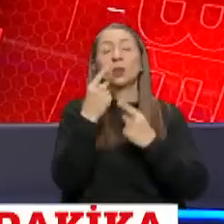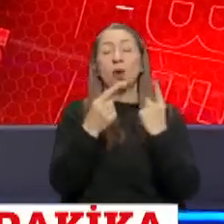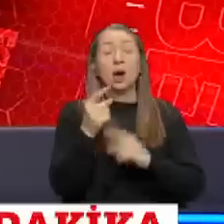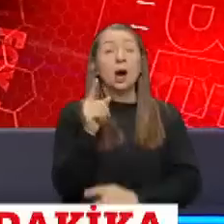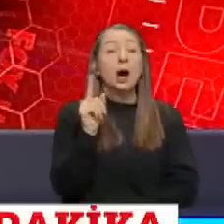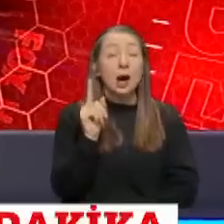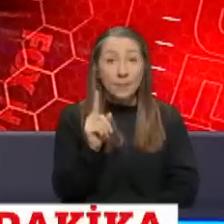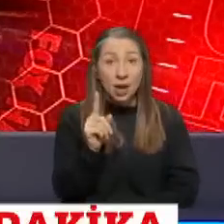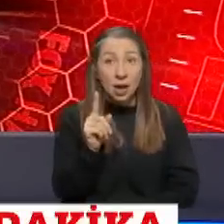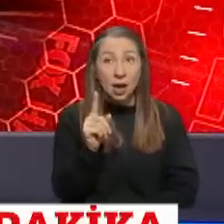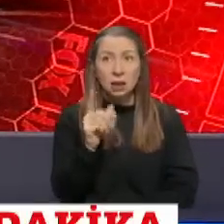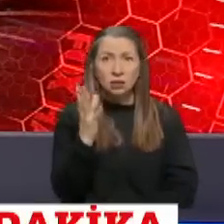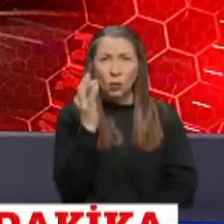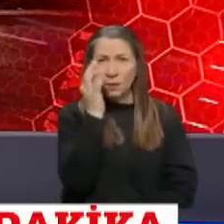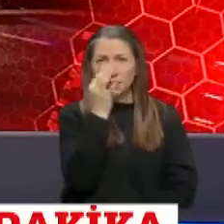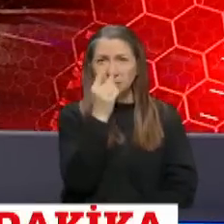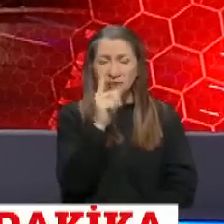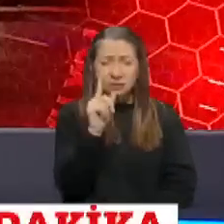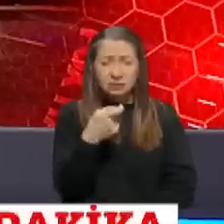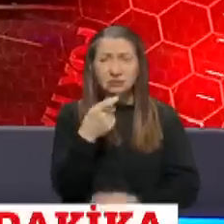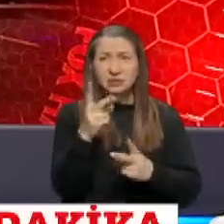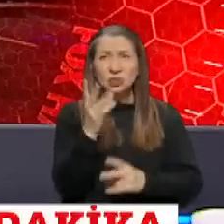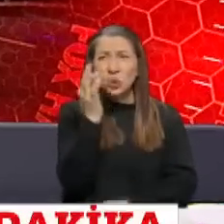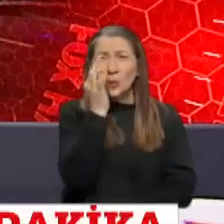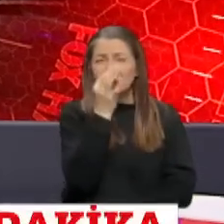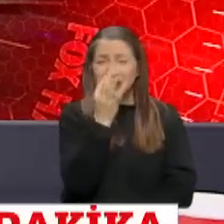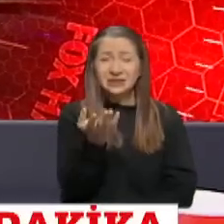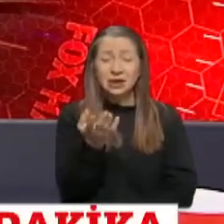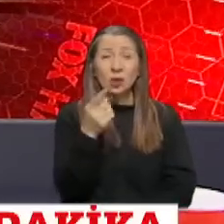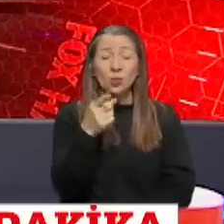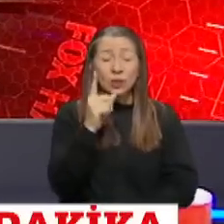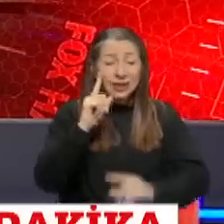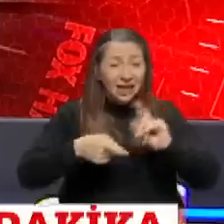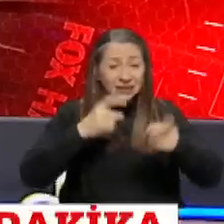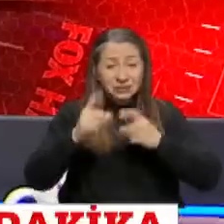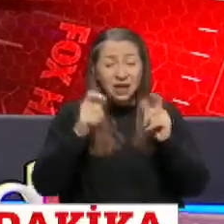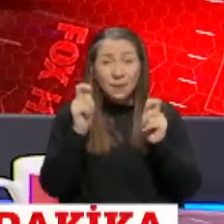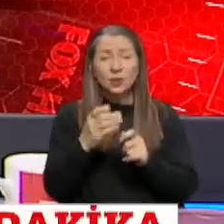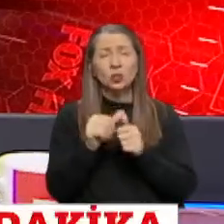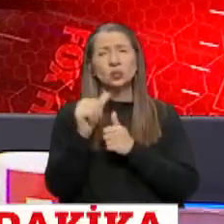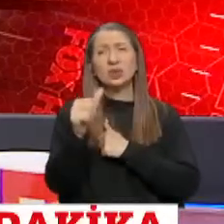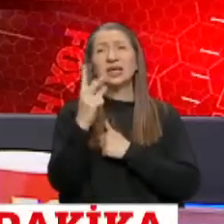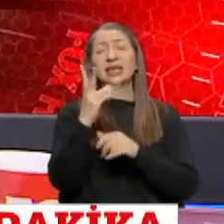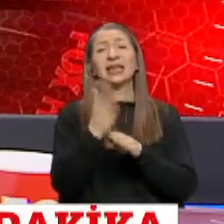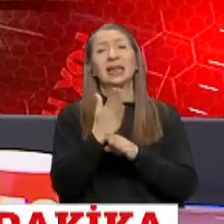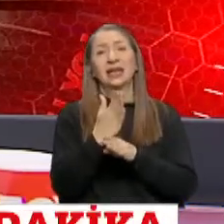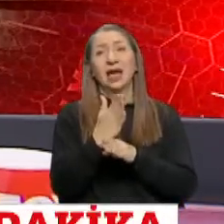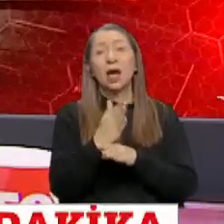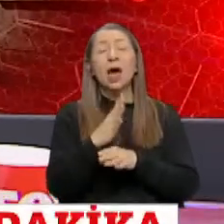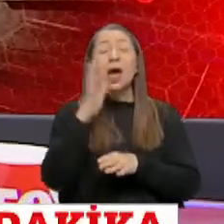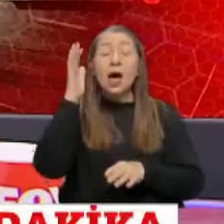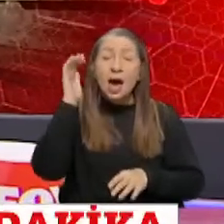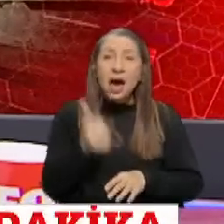Ama gayet basit bir tespit yapabiliriz. Gayet basit. Ve bu tespiti yapmaktan uzağız iki nedenle.